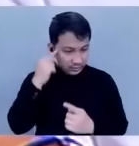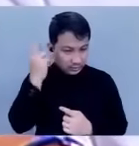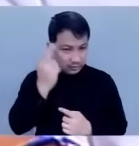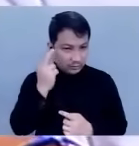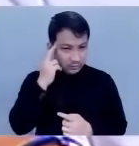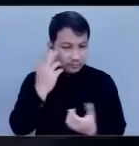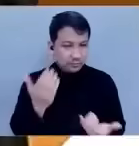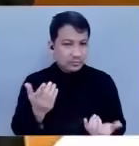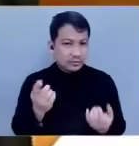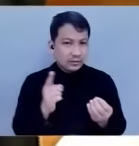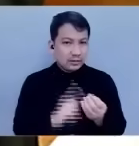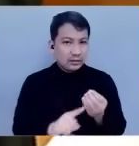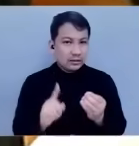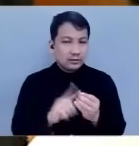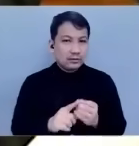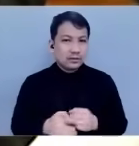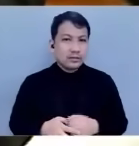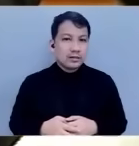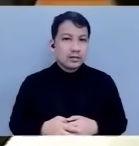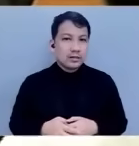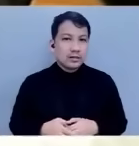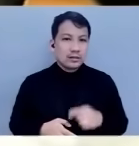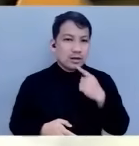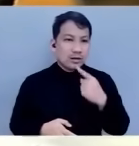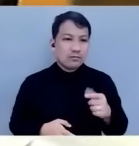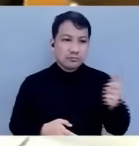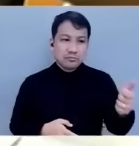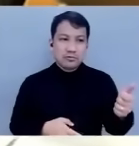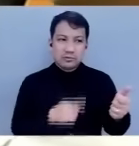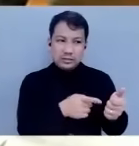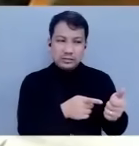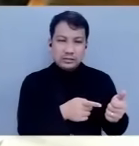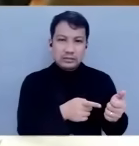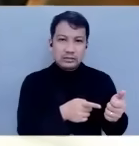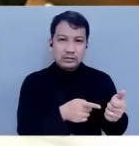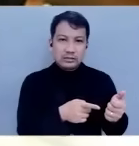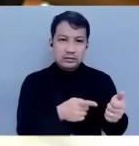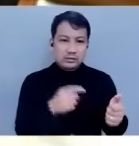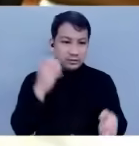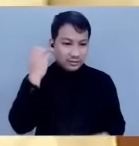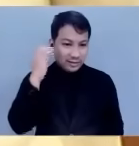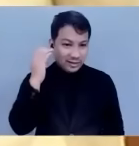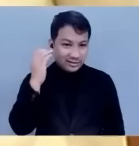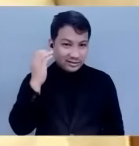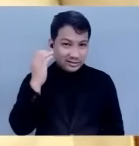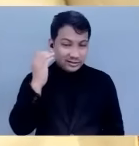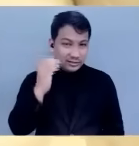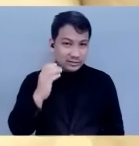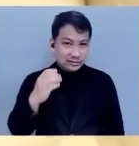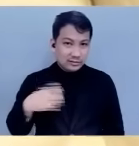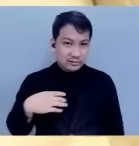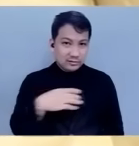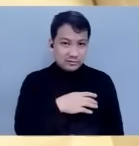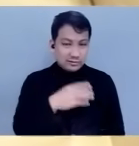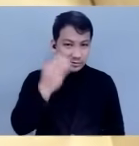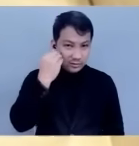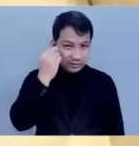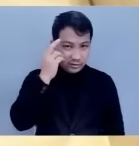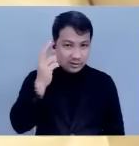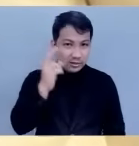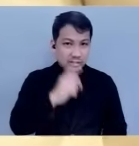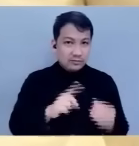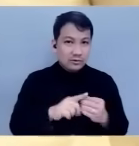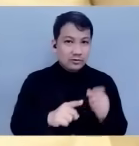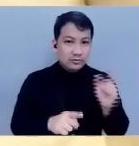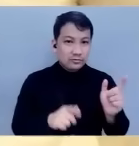lahat ng issue. Halata raw na pumuporma na ang pinsan ni Pangulong Marcos na si Speaker Romualdez para sa